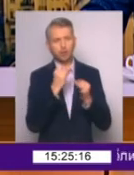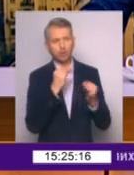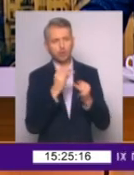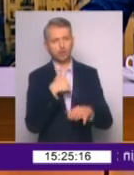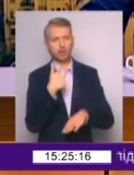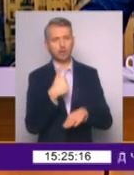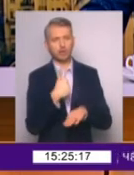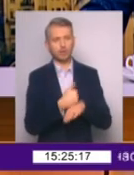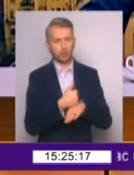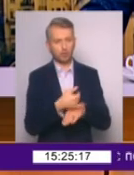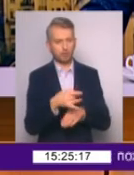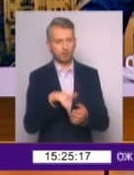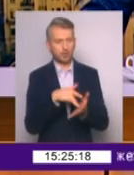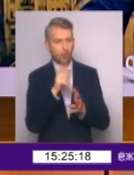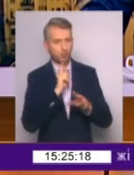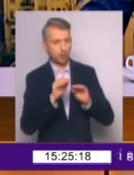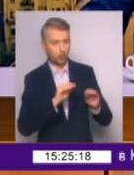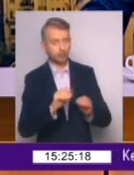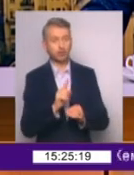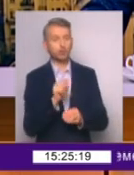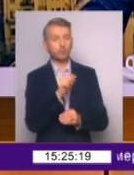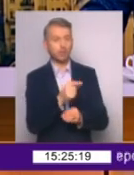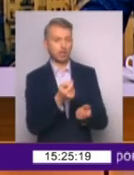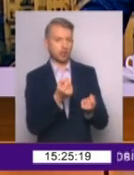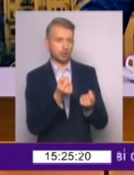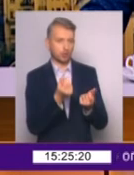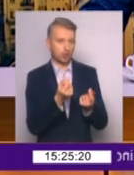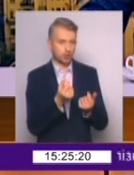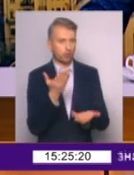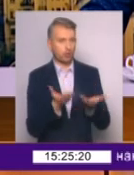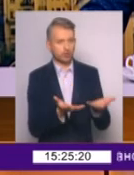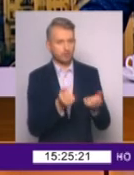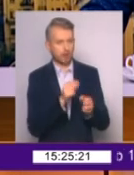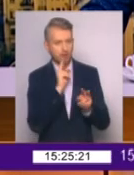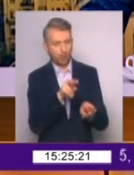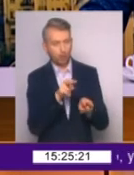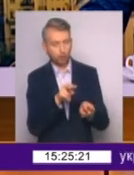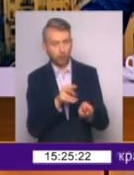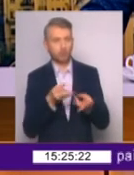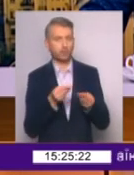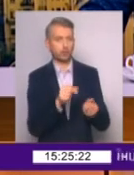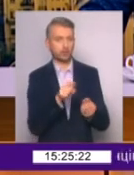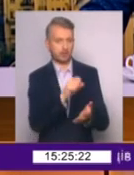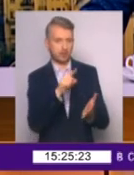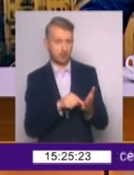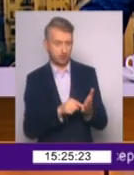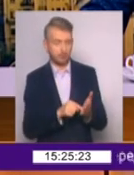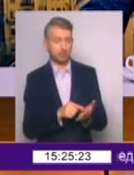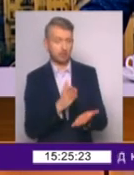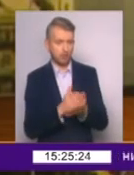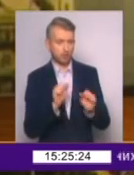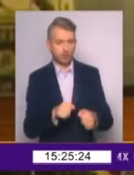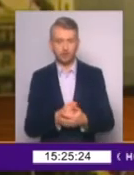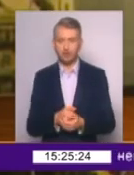міського благоустрою, для того, щоб вони трошечки, можливо, взяли на контроль і вплинули на це питання. Можливість вплинути є. Але по факту,